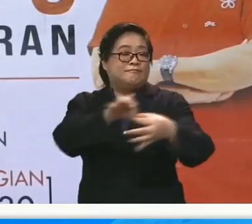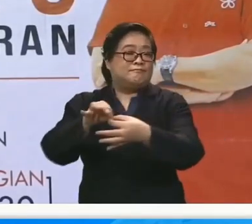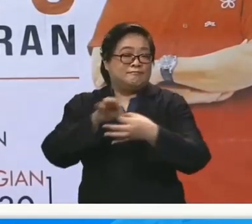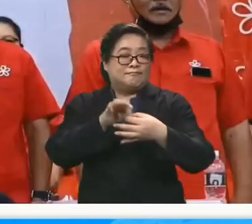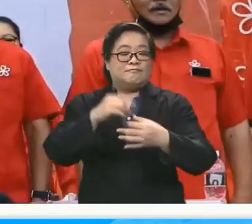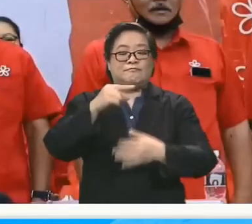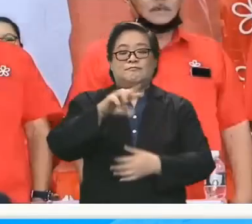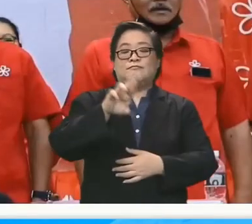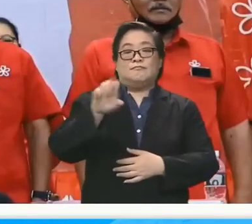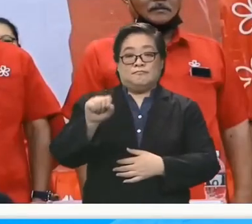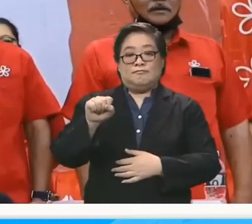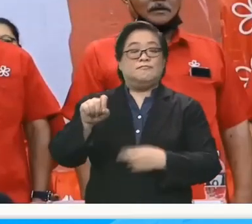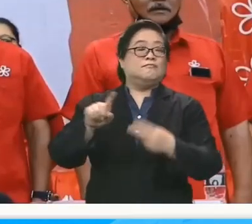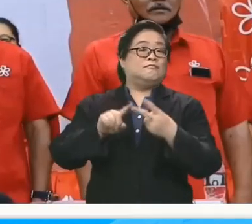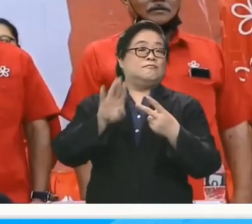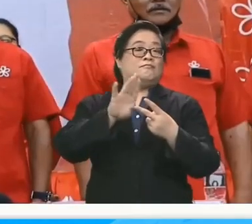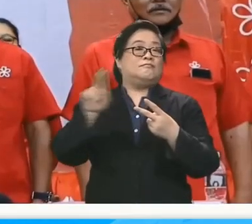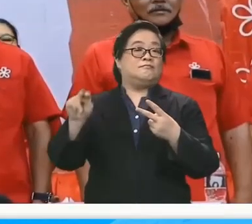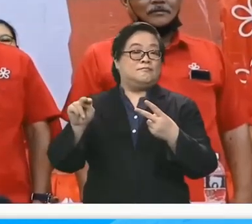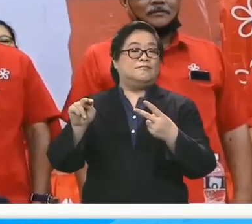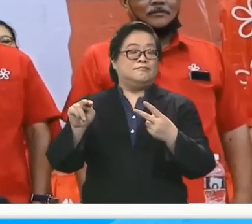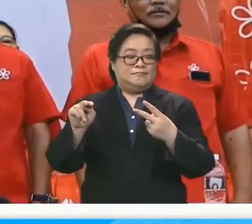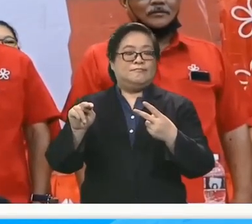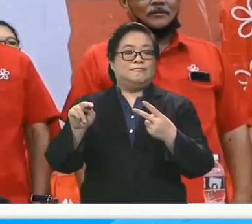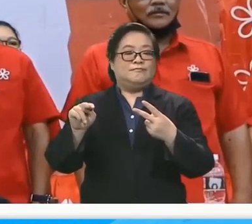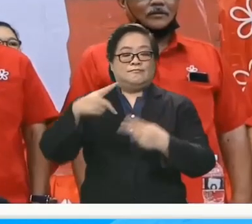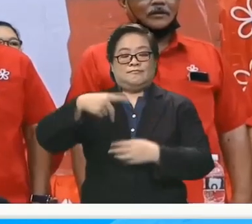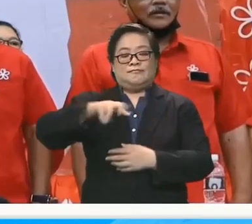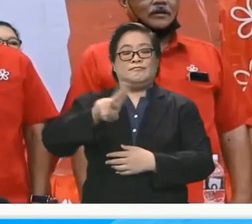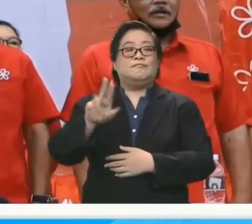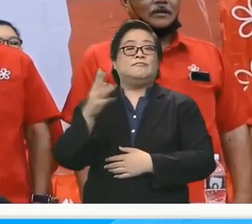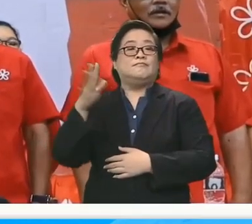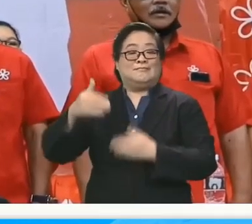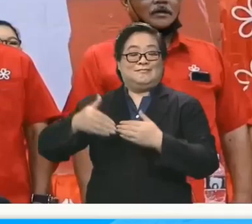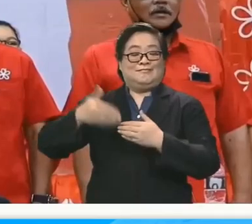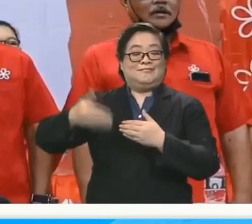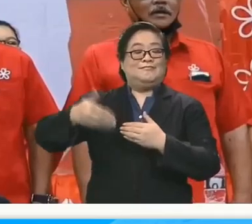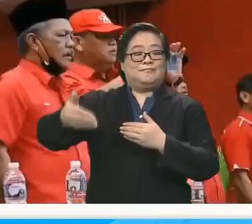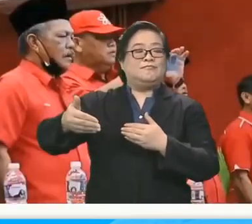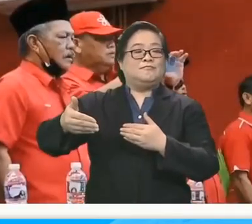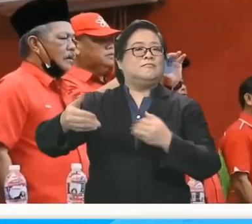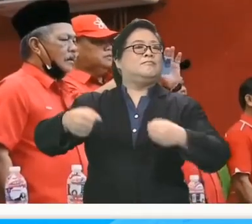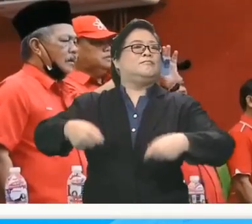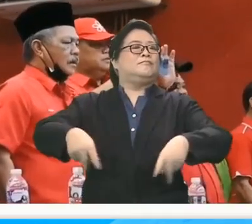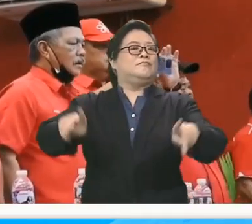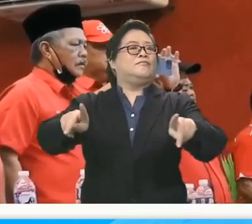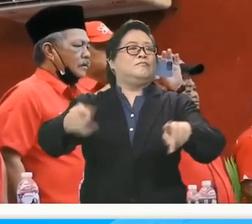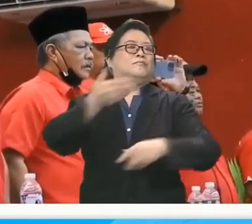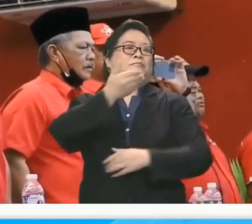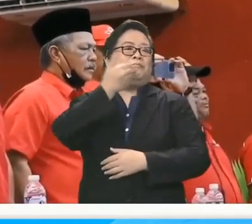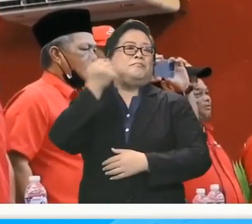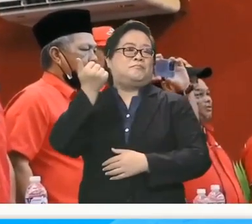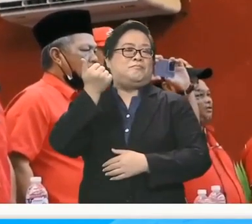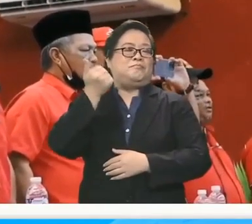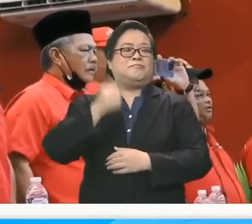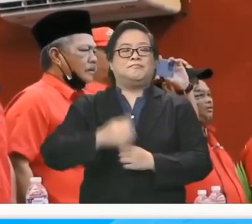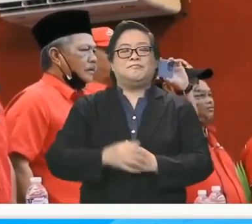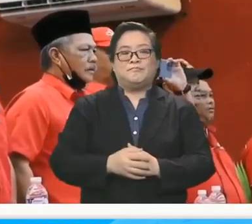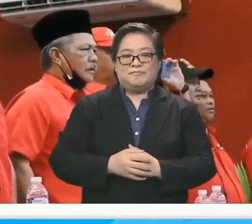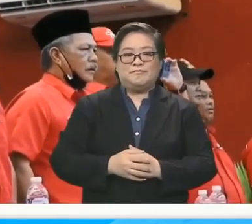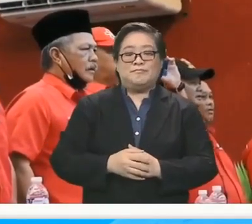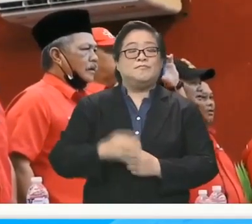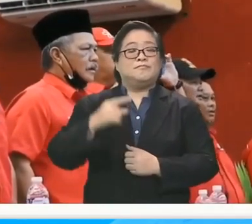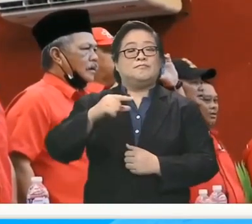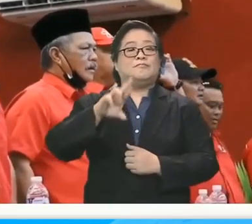antara JRS dan Barisan Nasional pada PRU15 nanti akan memberi peluang yang lebih baik dan cerah